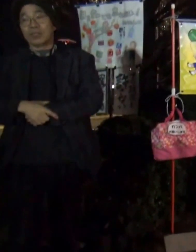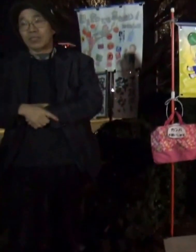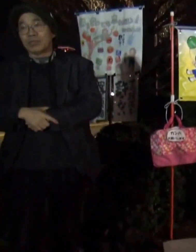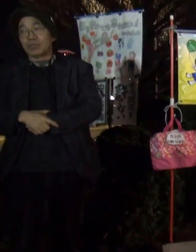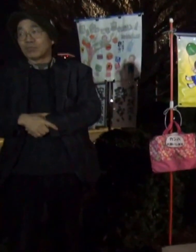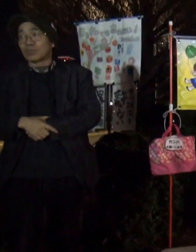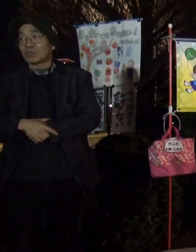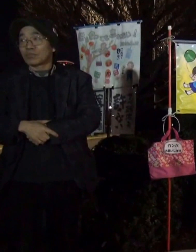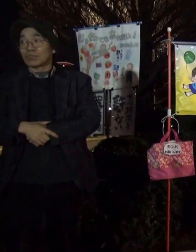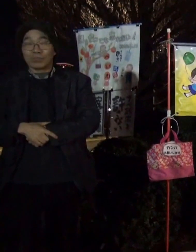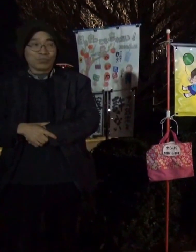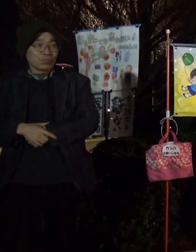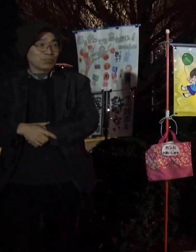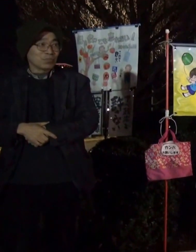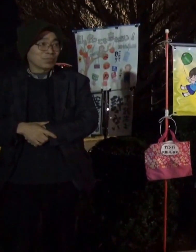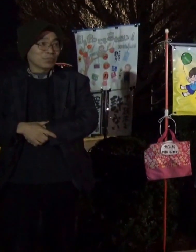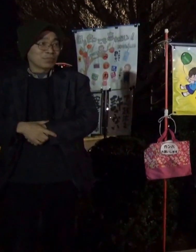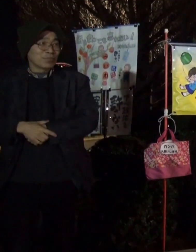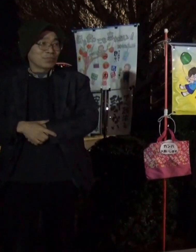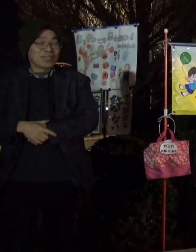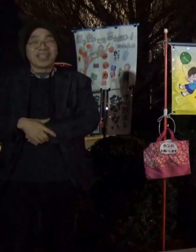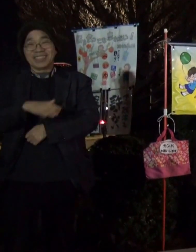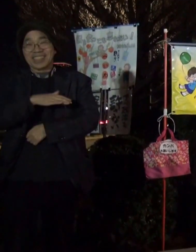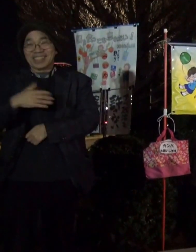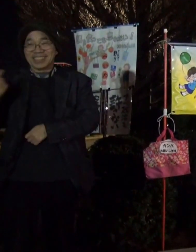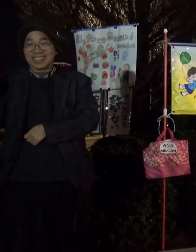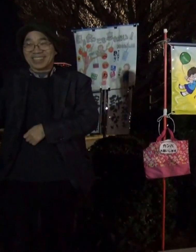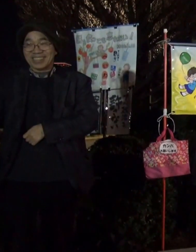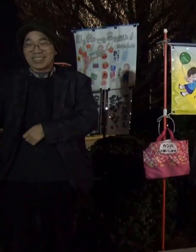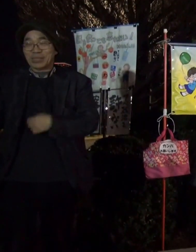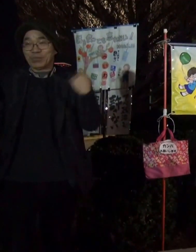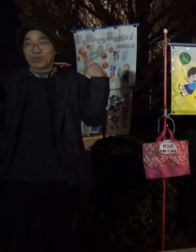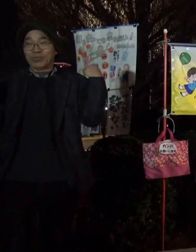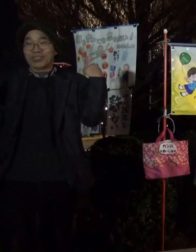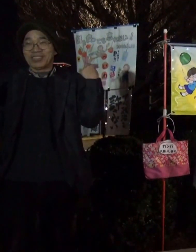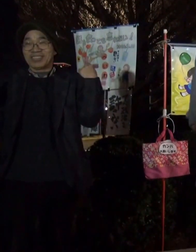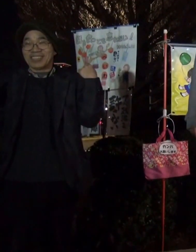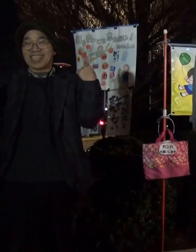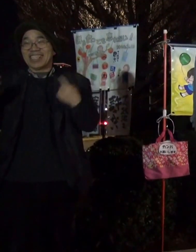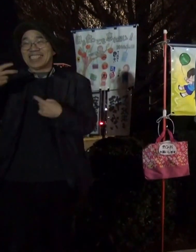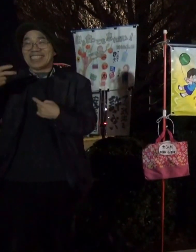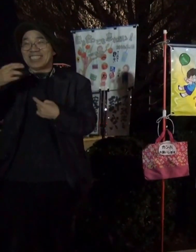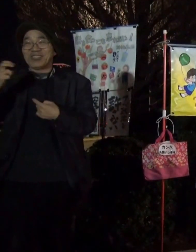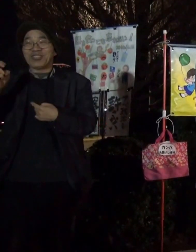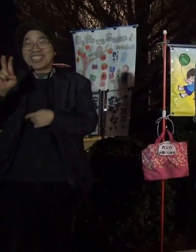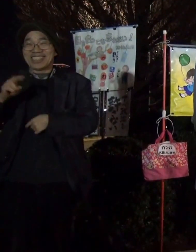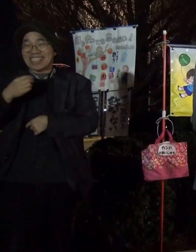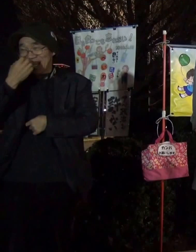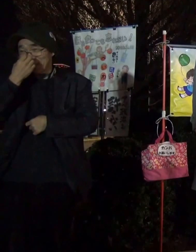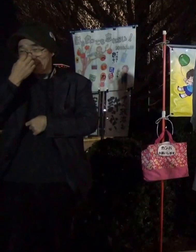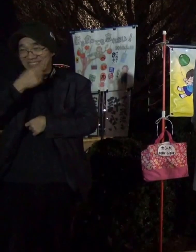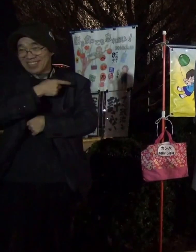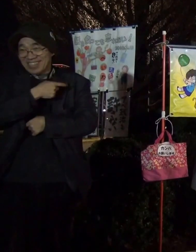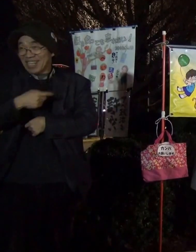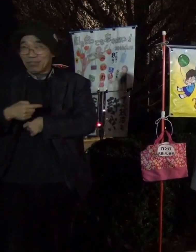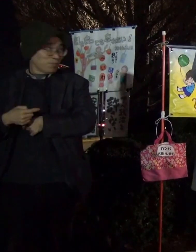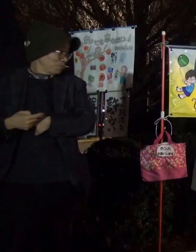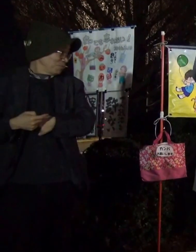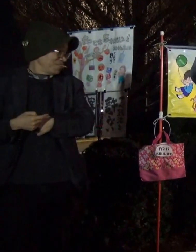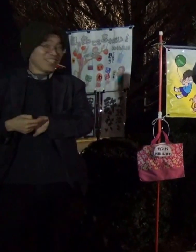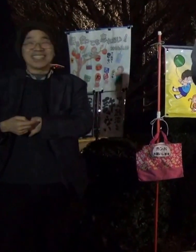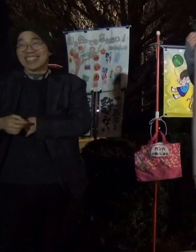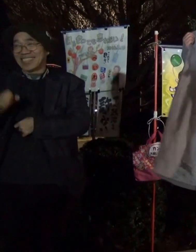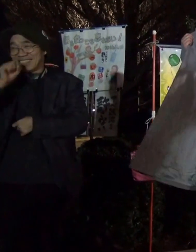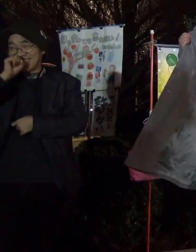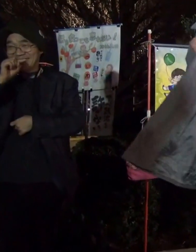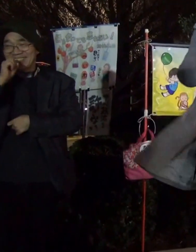後ろに みんながそわそわしてね、そう次郎さん恥ずかしくて後ろ振り返れない状態なんですけど、 そうそうそうそう、いい匂いが、 私今